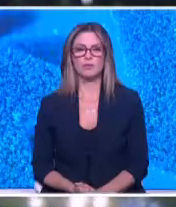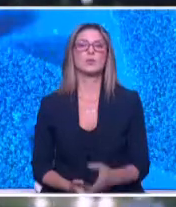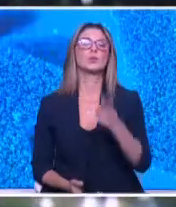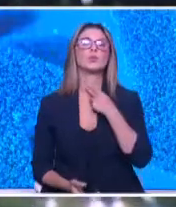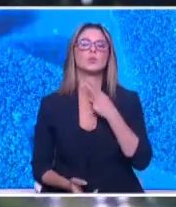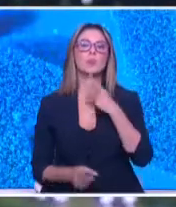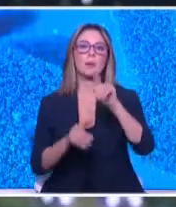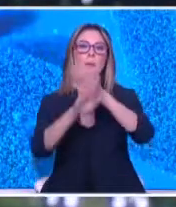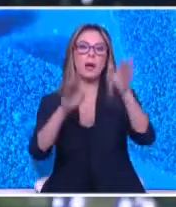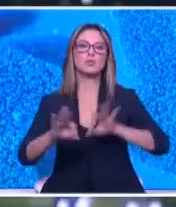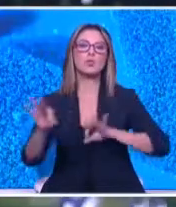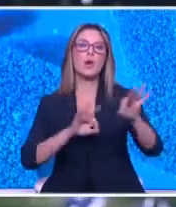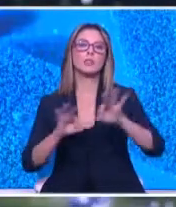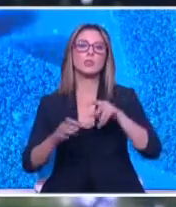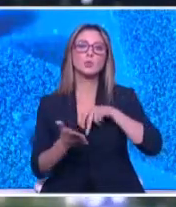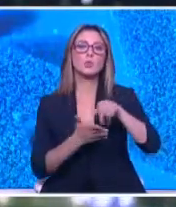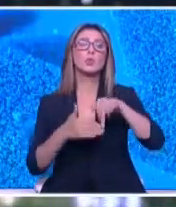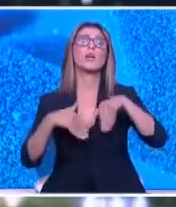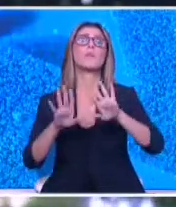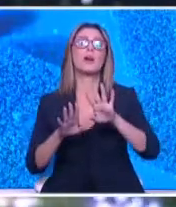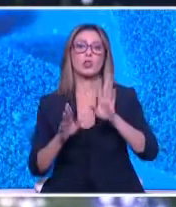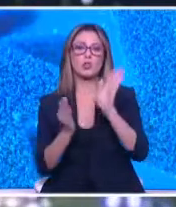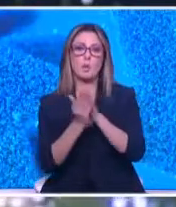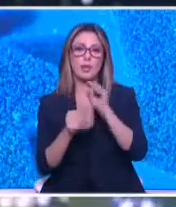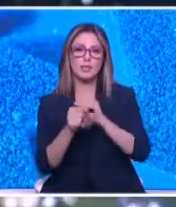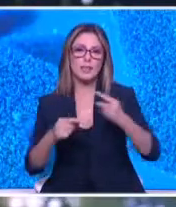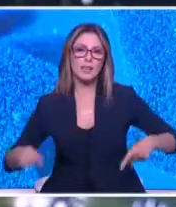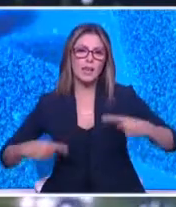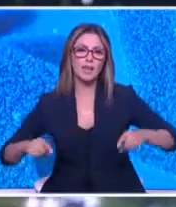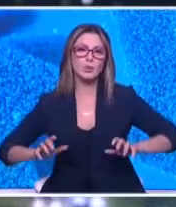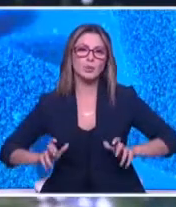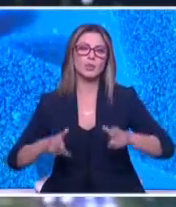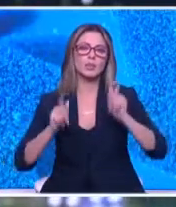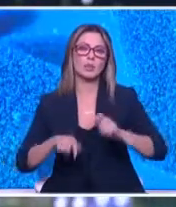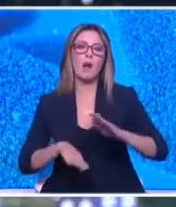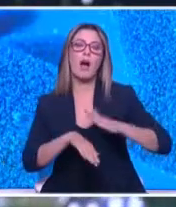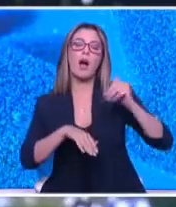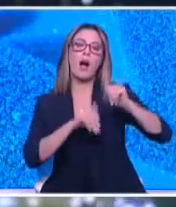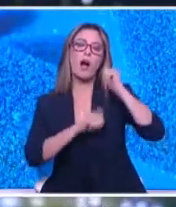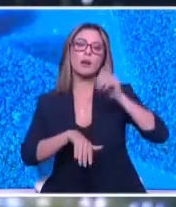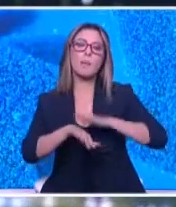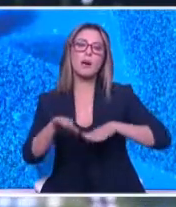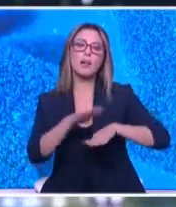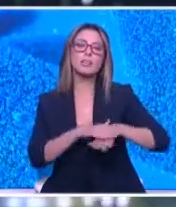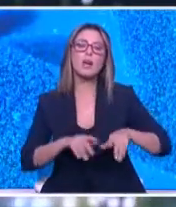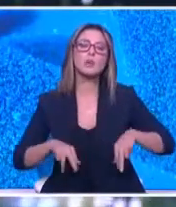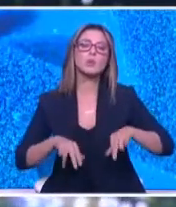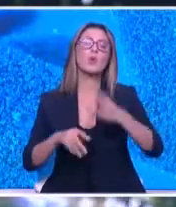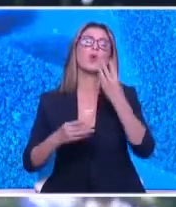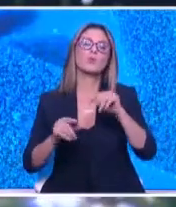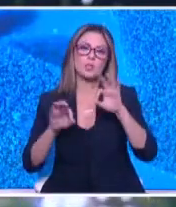Rusya'da bir maden mühendisi yürüyemeyen köpek için tekerlekli yürüteç yaptı. Arka bacaklarını kullanamayan köpek artık rahatça